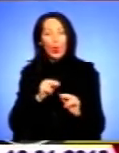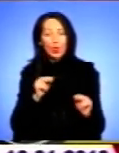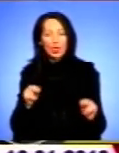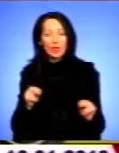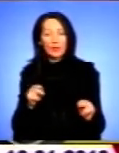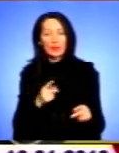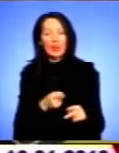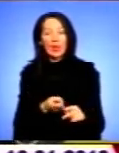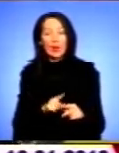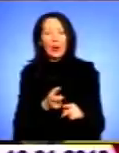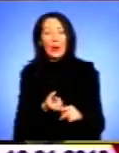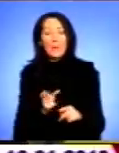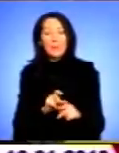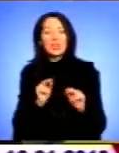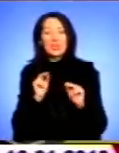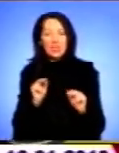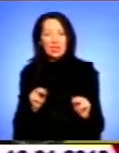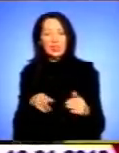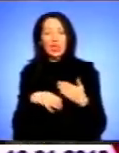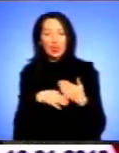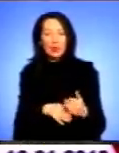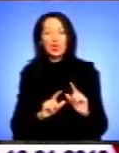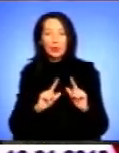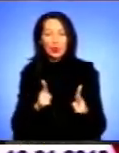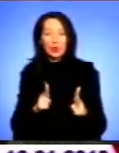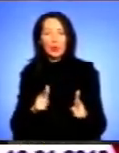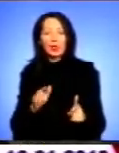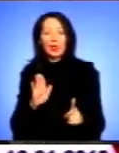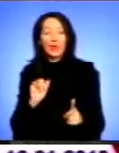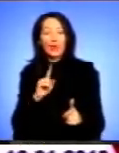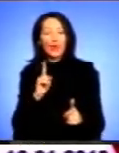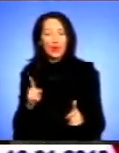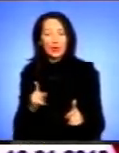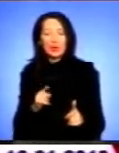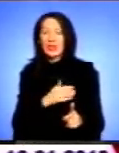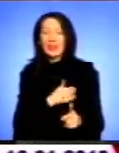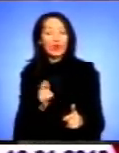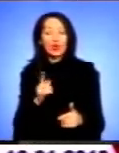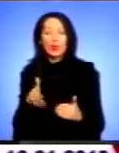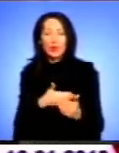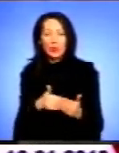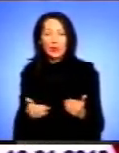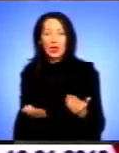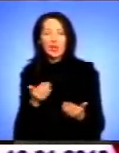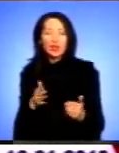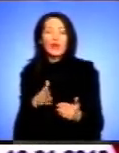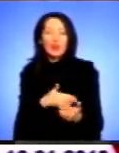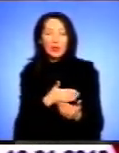це більш чесний спосіб поступити до вузу. Тому я би не хотів, щоб його відмінювали, але якщо відмінять,